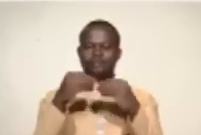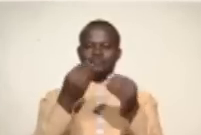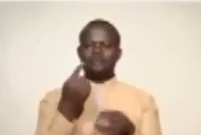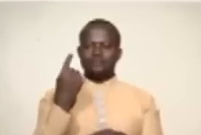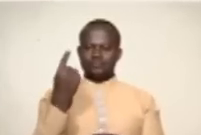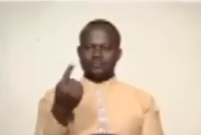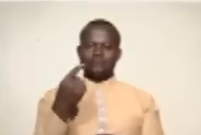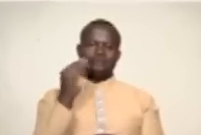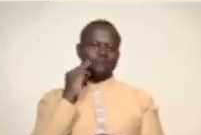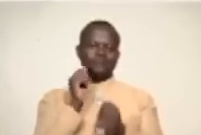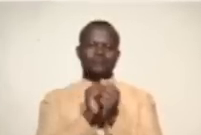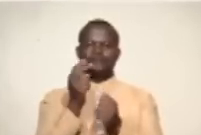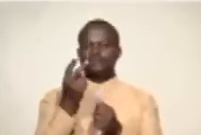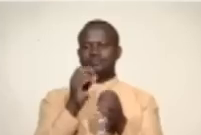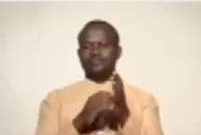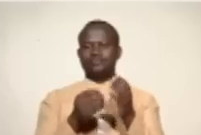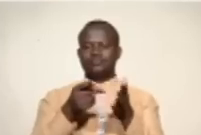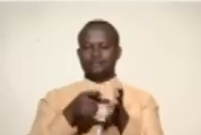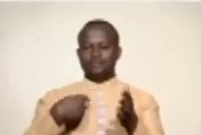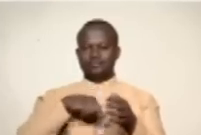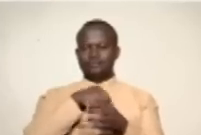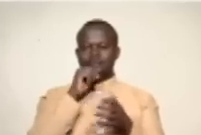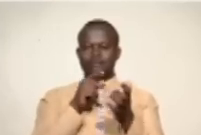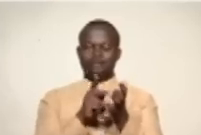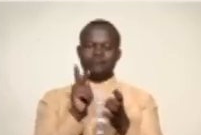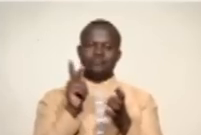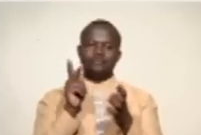hanyuma miliyoni 12 n'igice barazinyishyurira nta kibazo